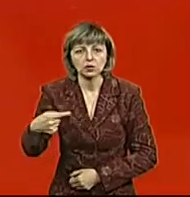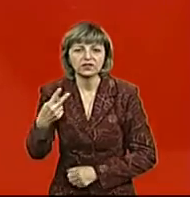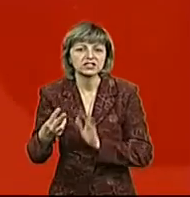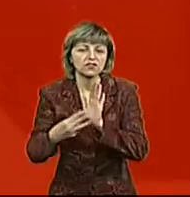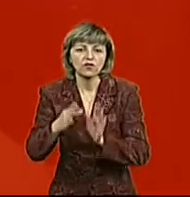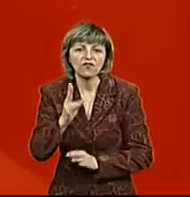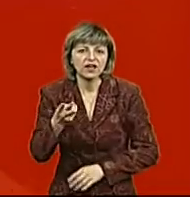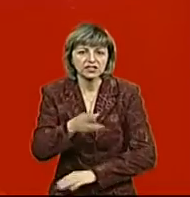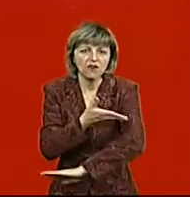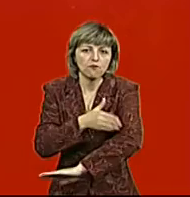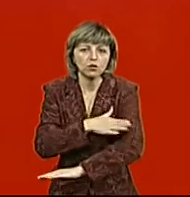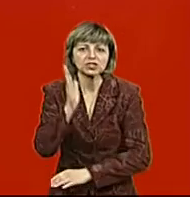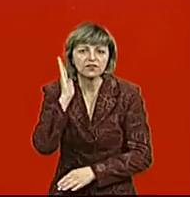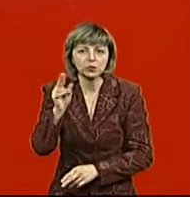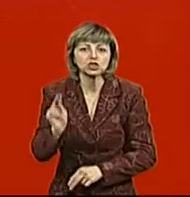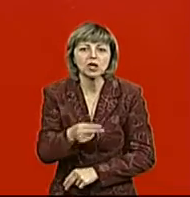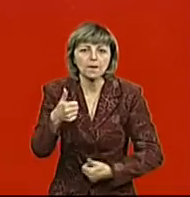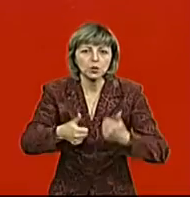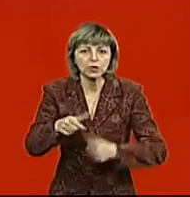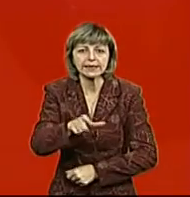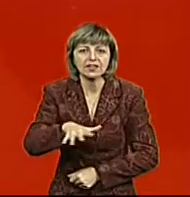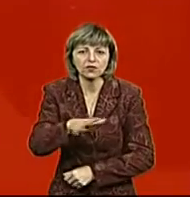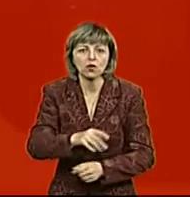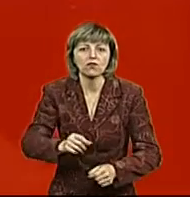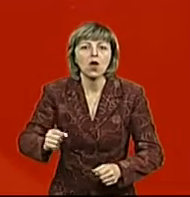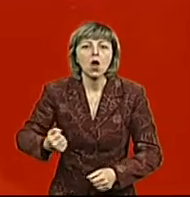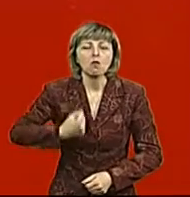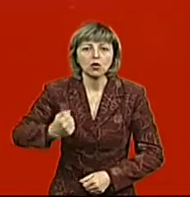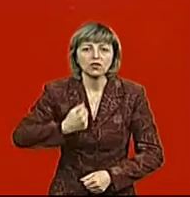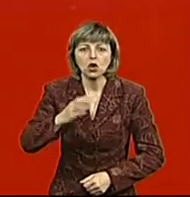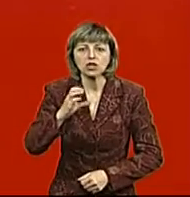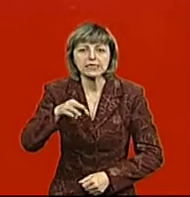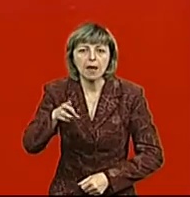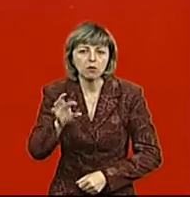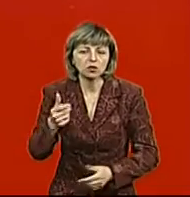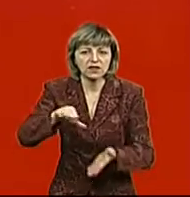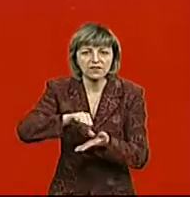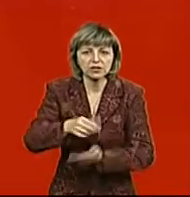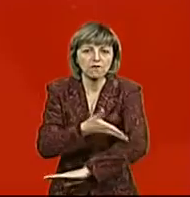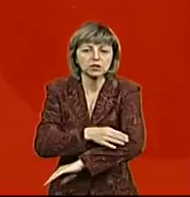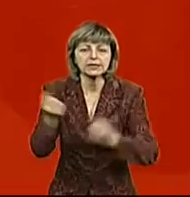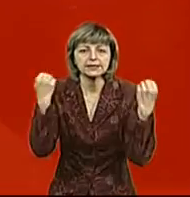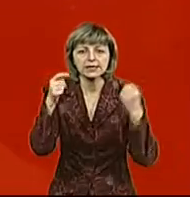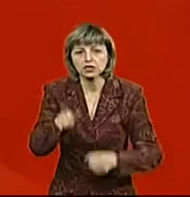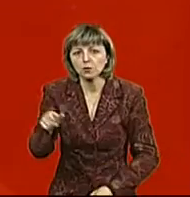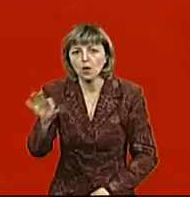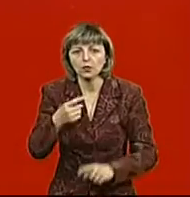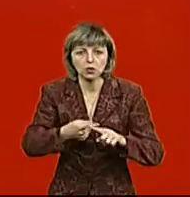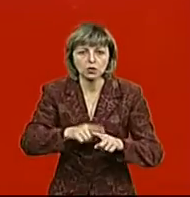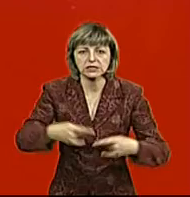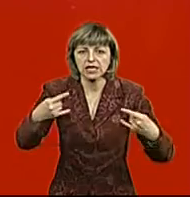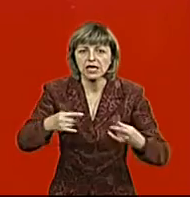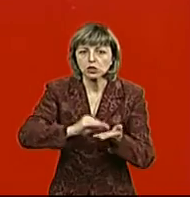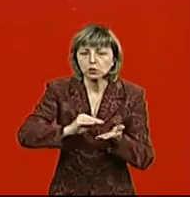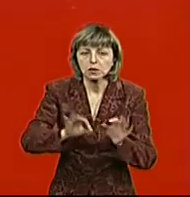28 вересня у Польщі відбудеться чемпіонат Європи з бойового самбо, де виступлять волинські спортсмени. Про це кореспондентам